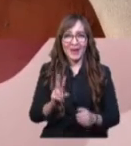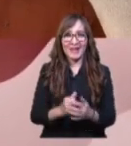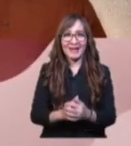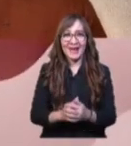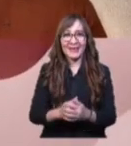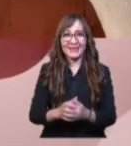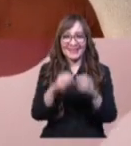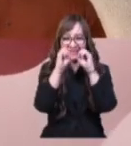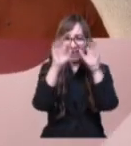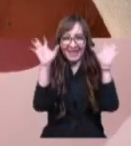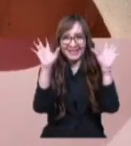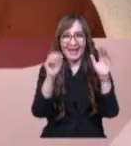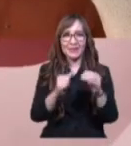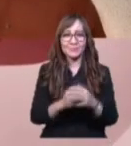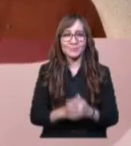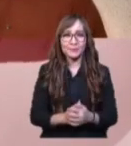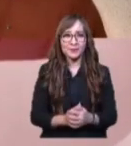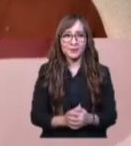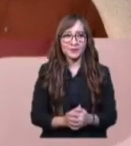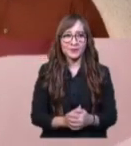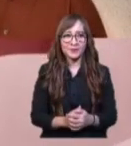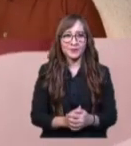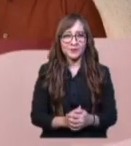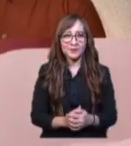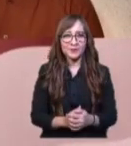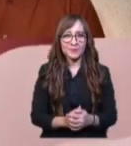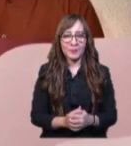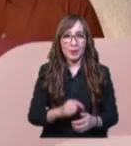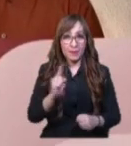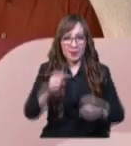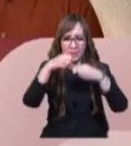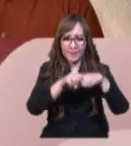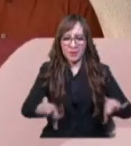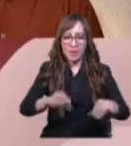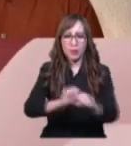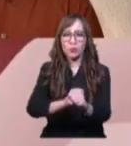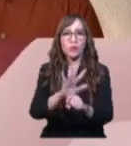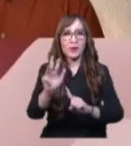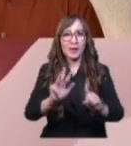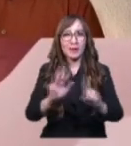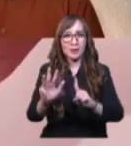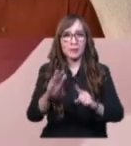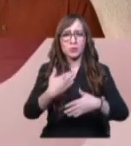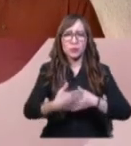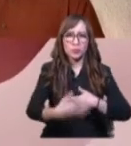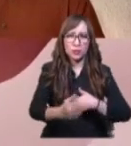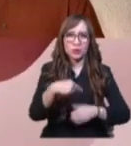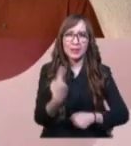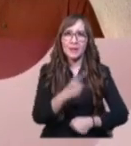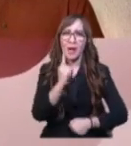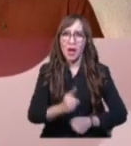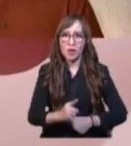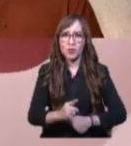dari para narasumber, dan meski penyebaran COVID-19 masih terjadi di tanah air, tentunya kita harus